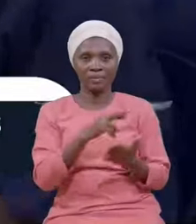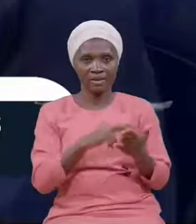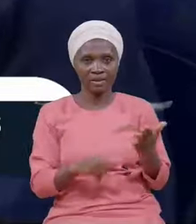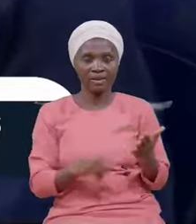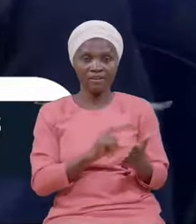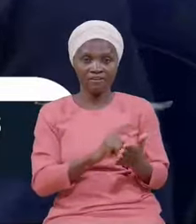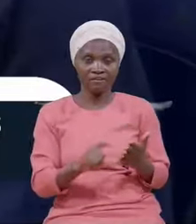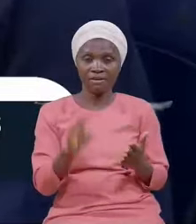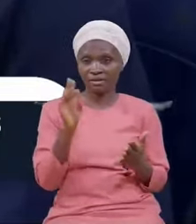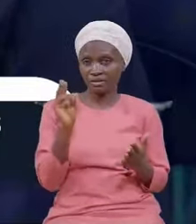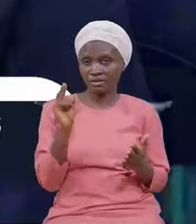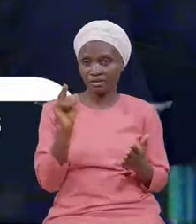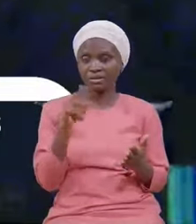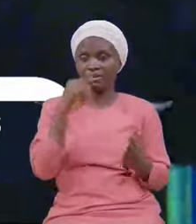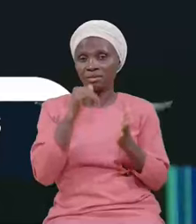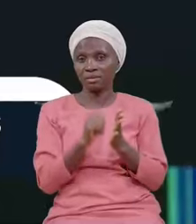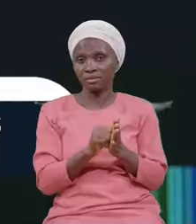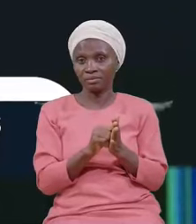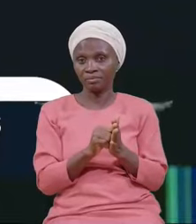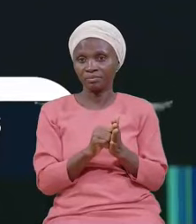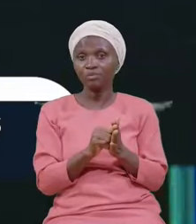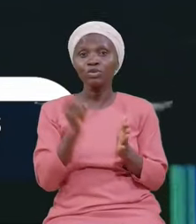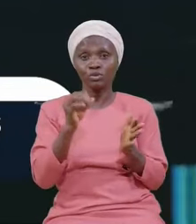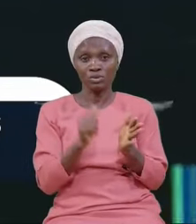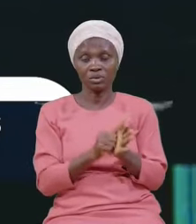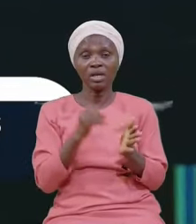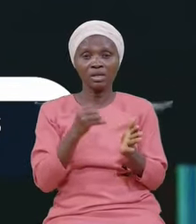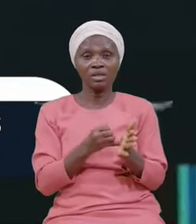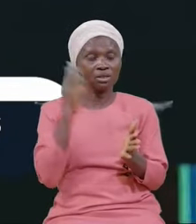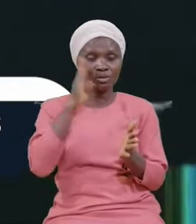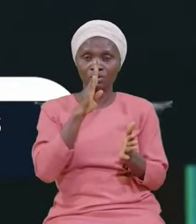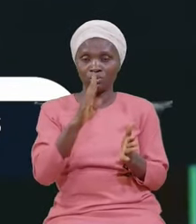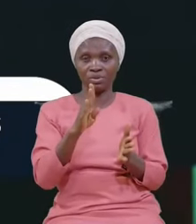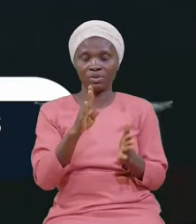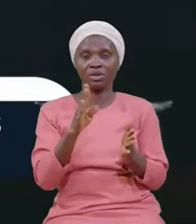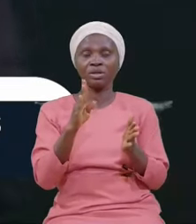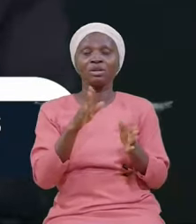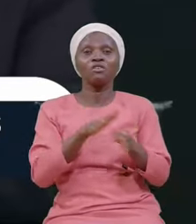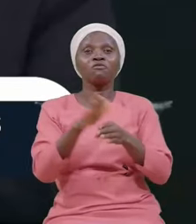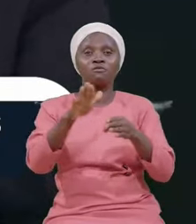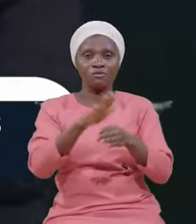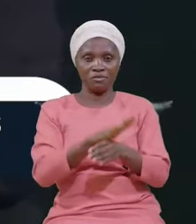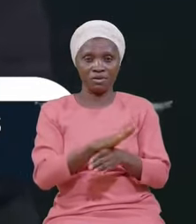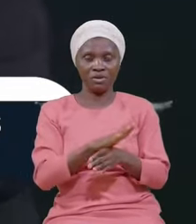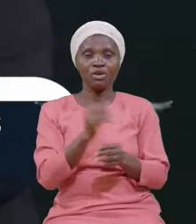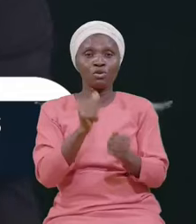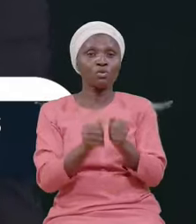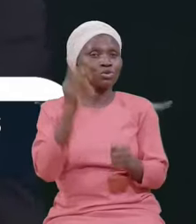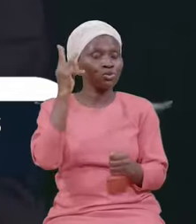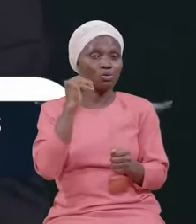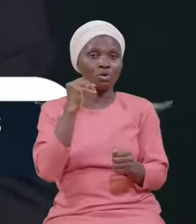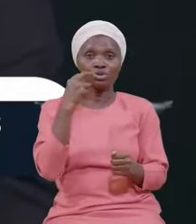Verset 17 dit, afin que s'accomplisse ce qui avait été annoncé par Esaïe le